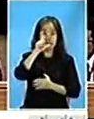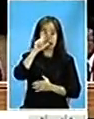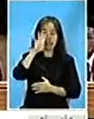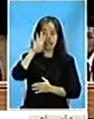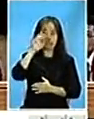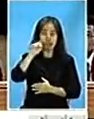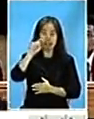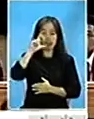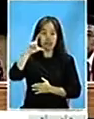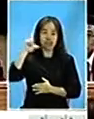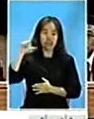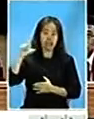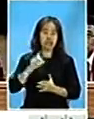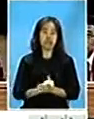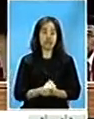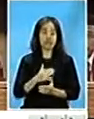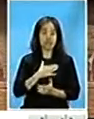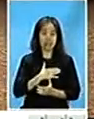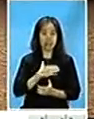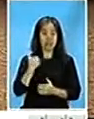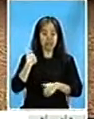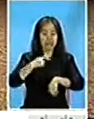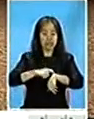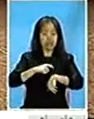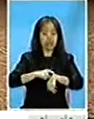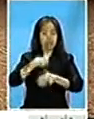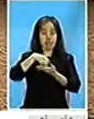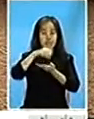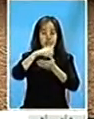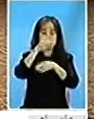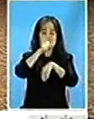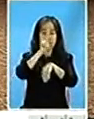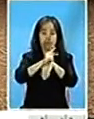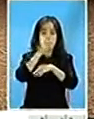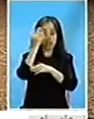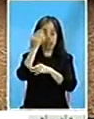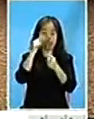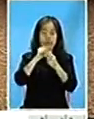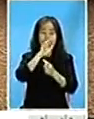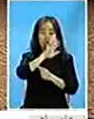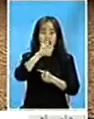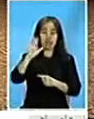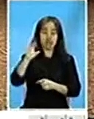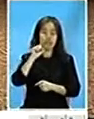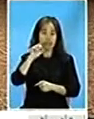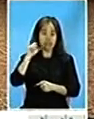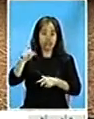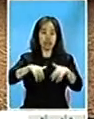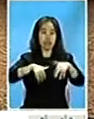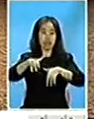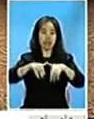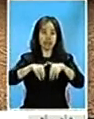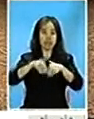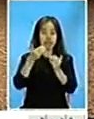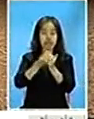คะในเบื้องต้นดิฉันขออนุญาตใช้เวลาของสภากับเรียนท่านประธานผ่านไปยังท่านสมาชิกแล้วก็พี่น้องประชาชนผู้เป็นเจ้า